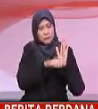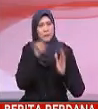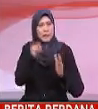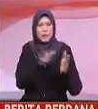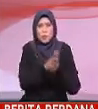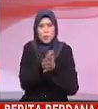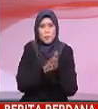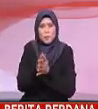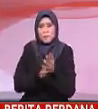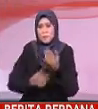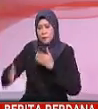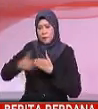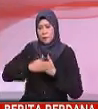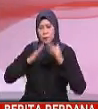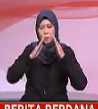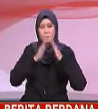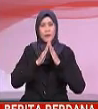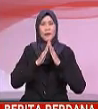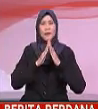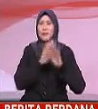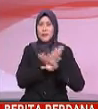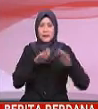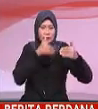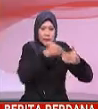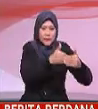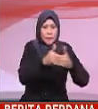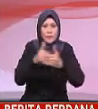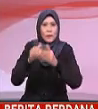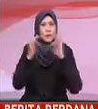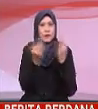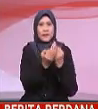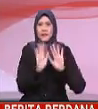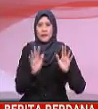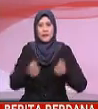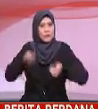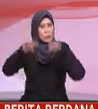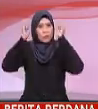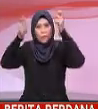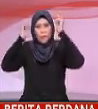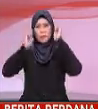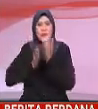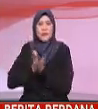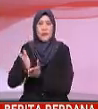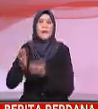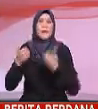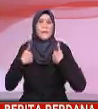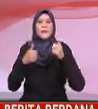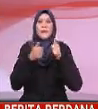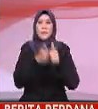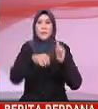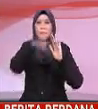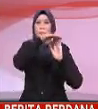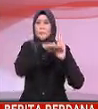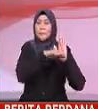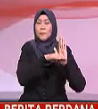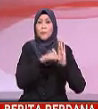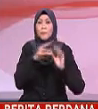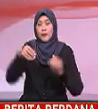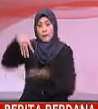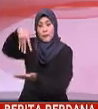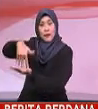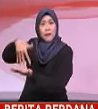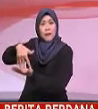mencucilah, balik ke rumah, mesti jangan apa dengan keluarga, terus mandi apa semua. Ada guideline-guideline tersebut. Dan lokap kami